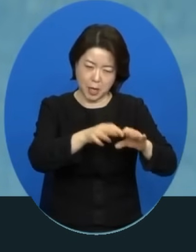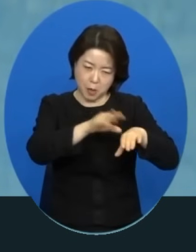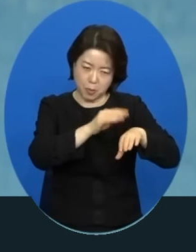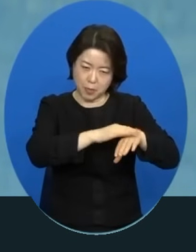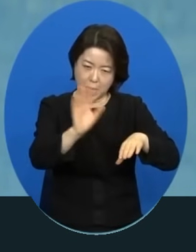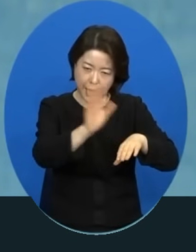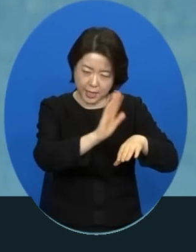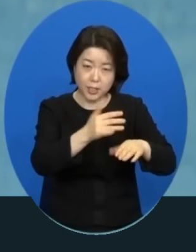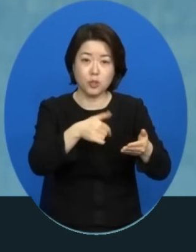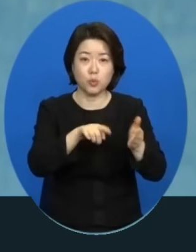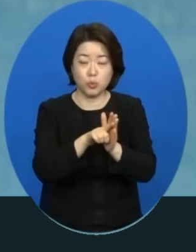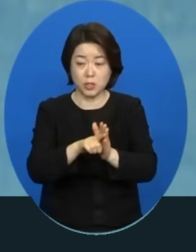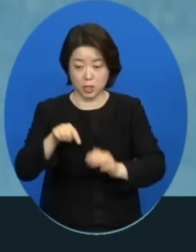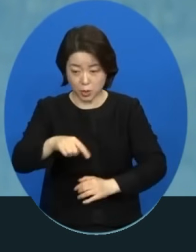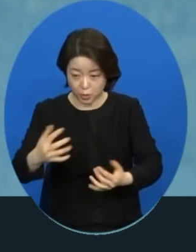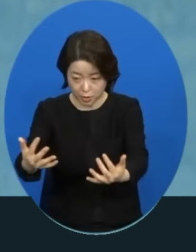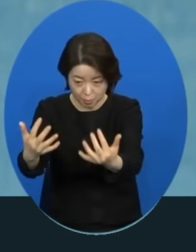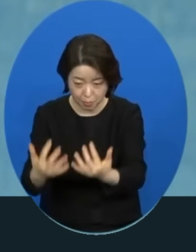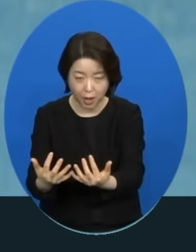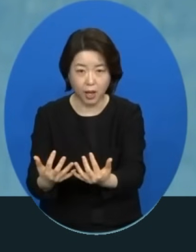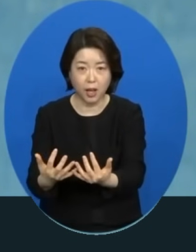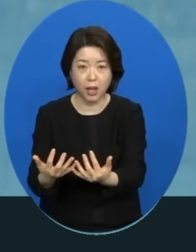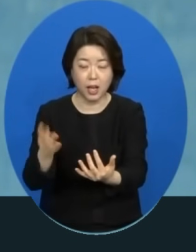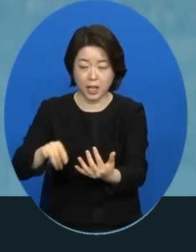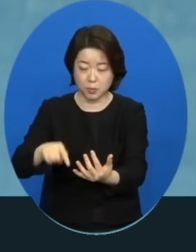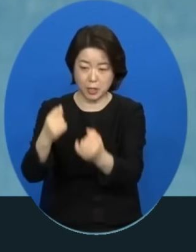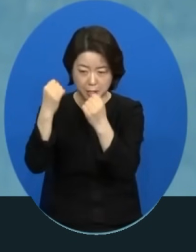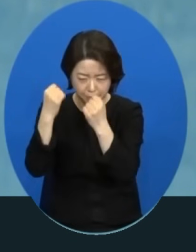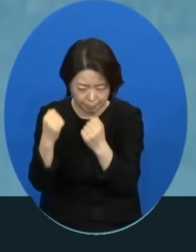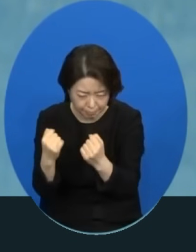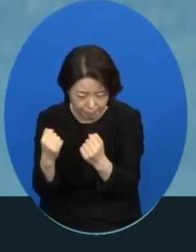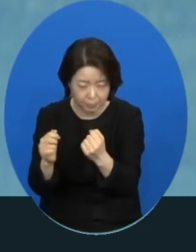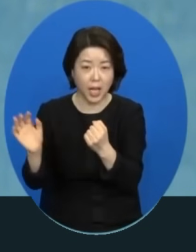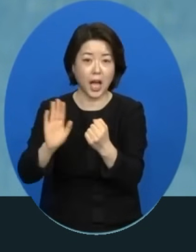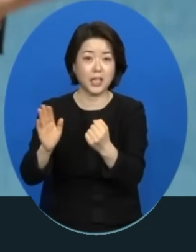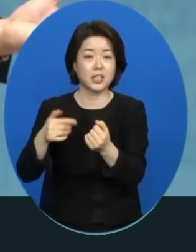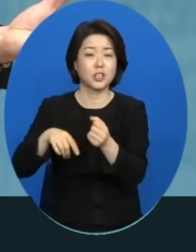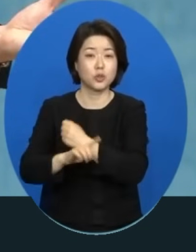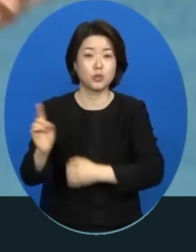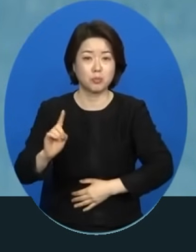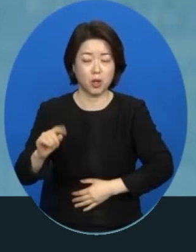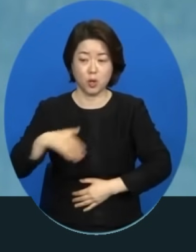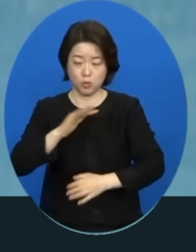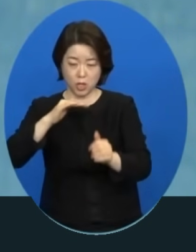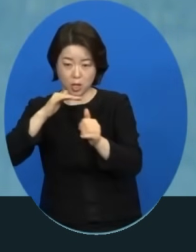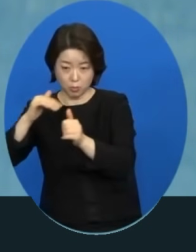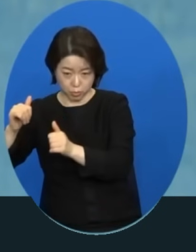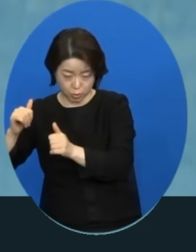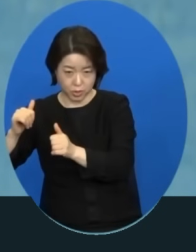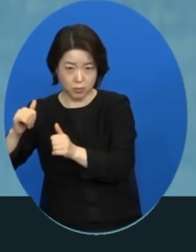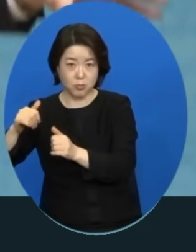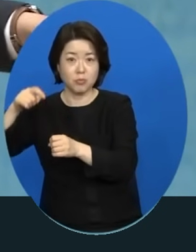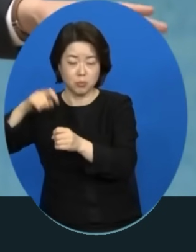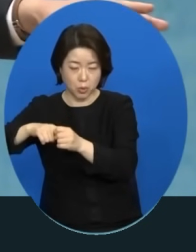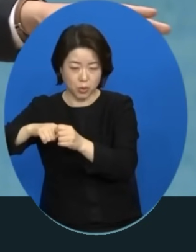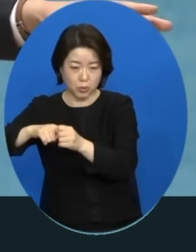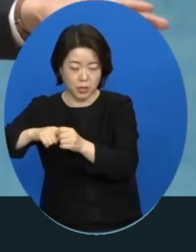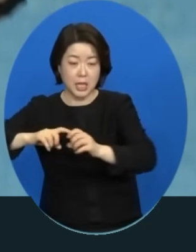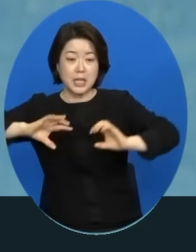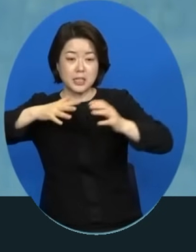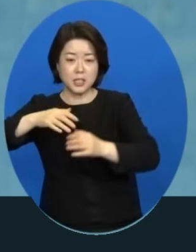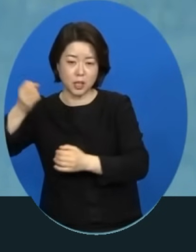모인 겁니다. 그런데 여기에 계속 머물러 있지 않는 이유는 우리의 부르심에 세상이 있기 때문에 다시 나가는